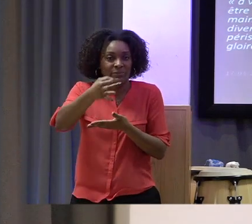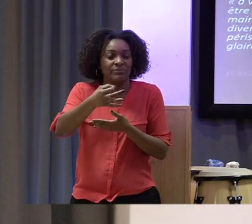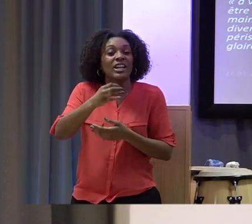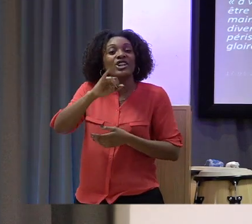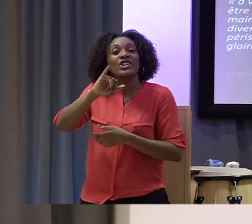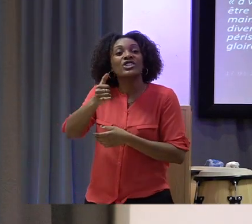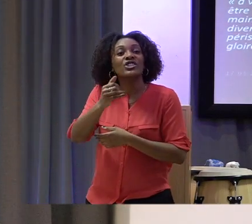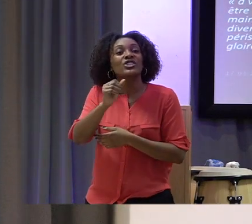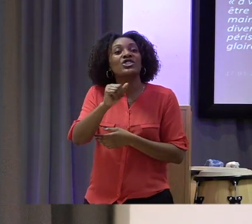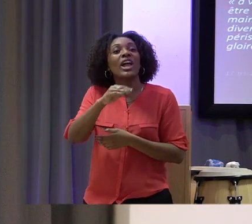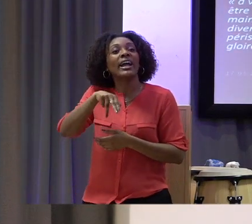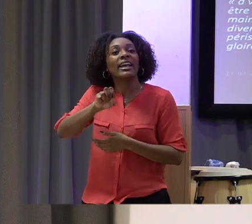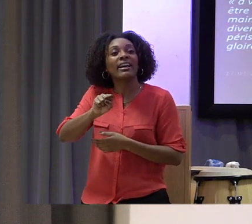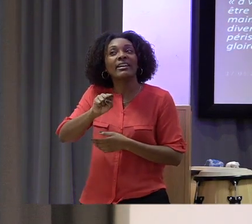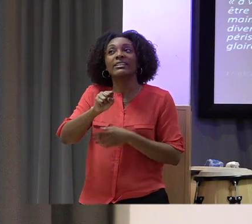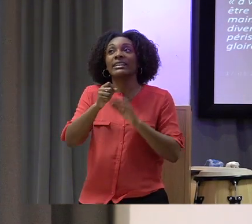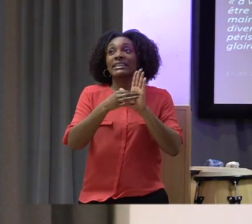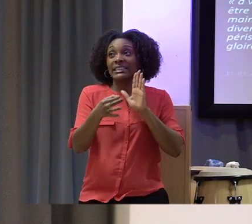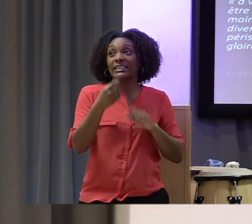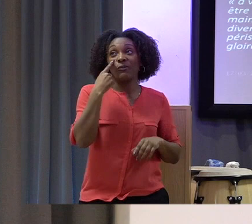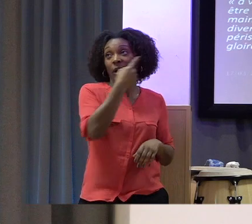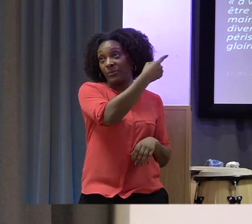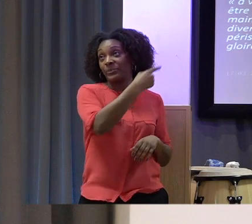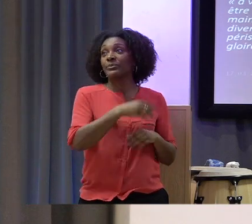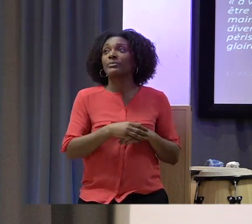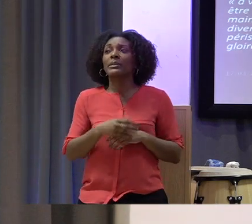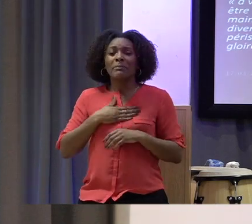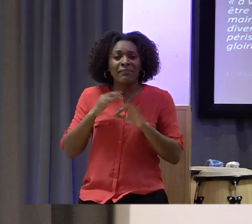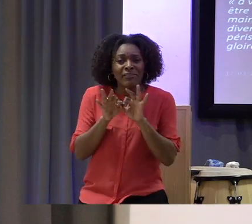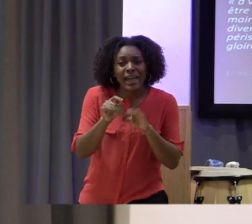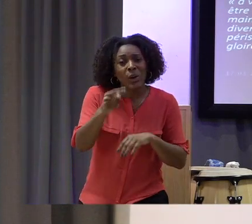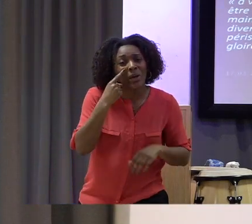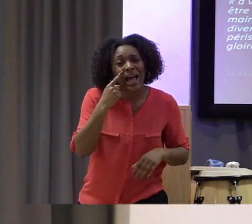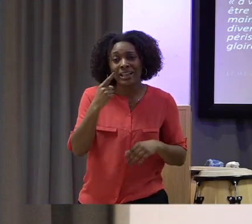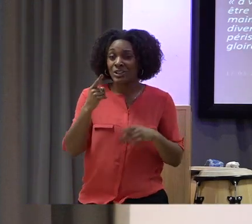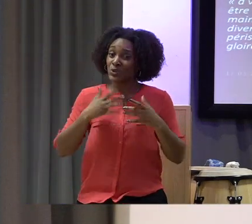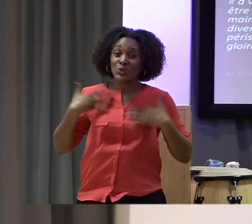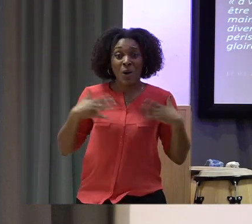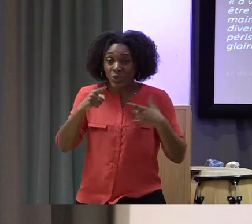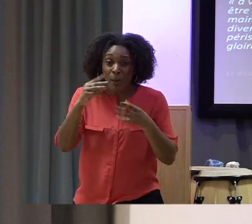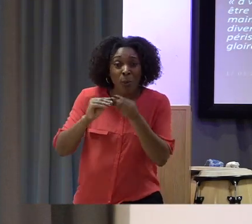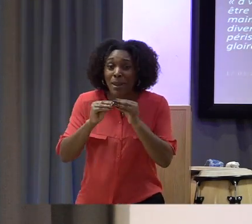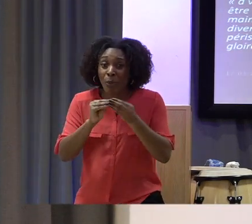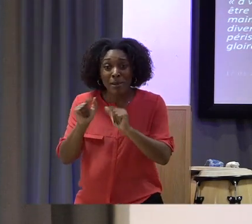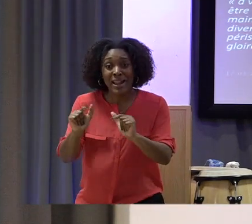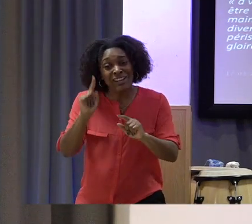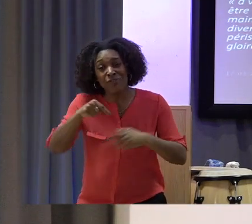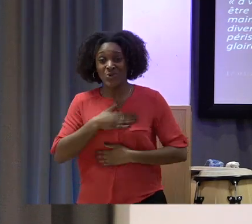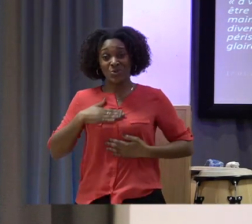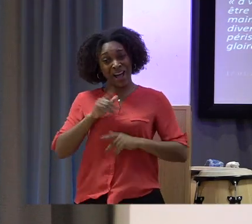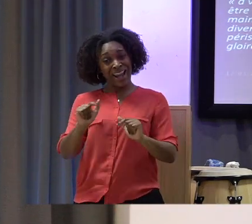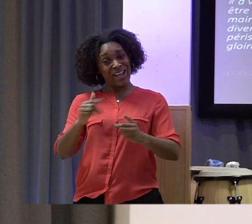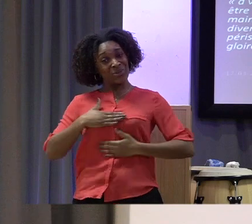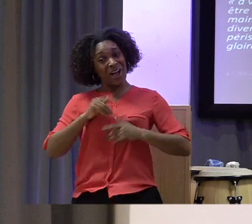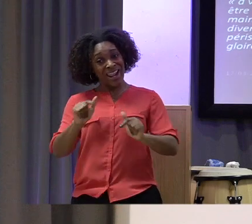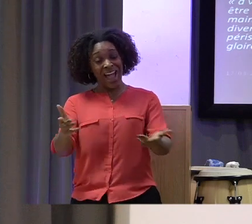« Mes frères, regardez comme un sujet de joie complète les diverses épreuves auxquelles vous pouvez être exposés,